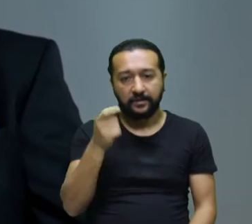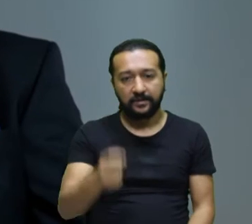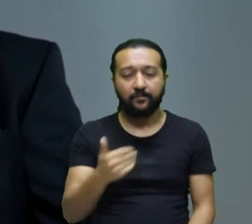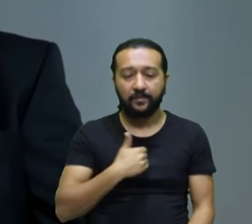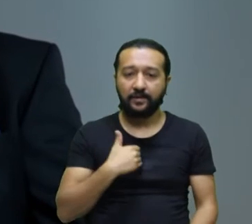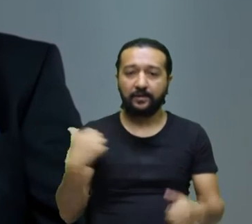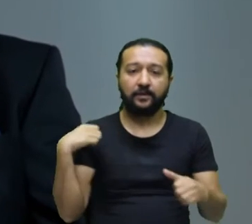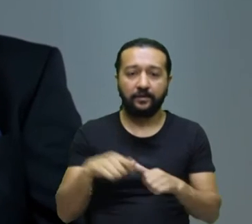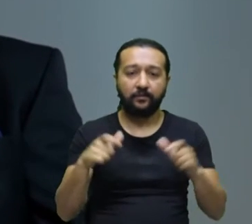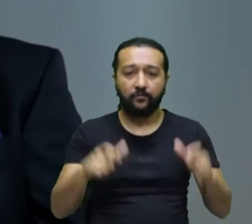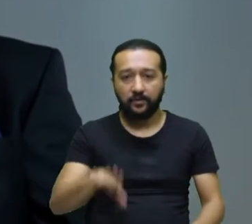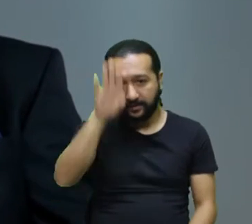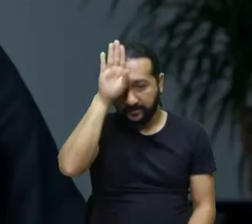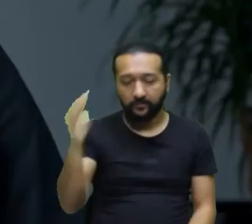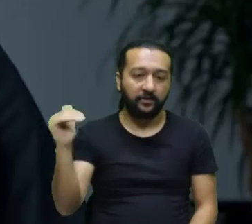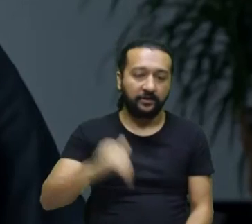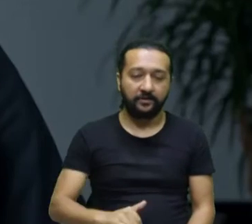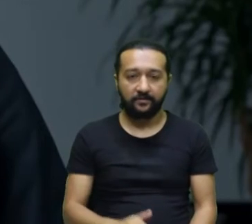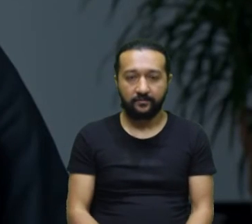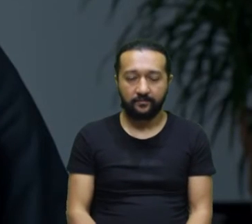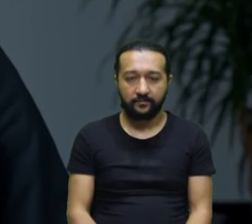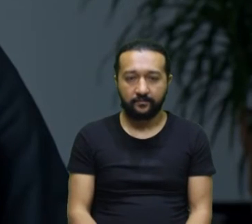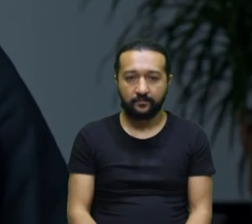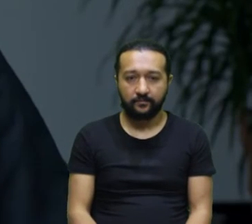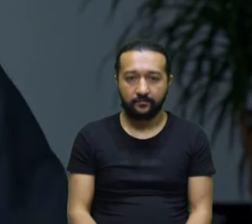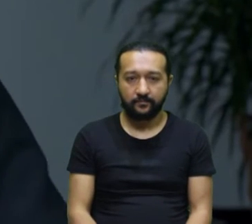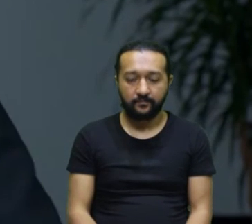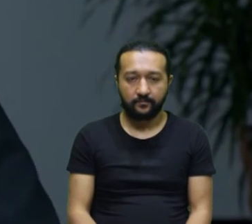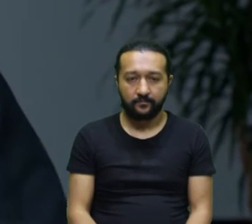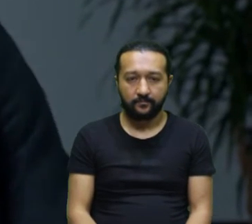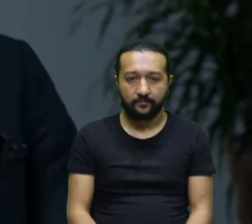şartlar beni yeniden buraya, İstanbul'a getirdi.